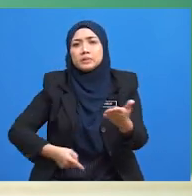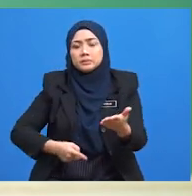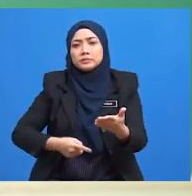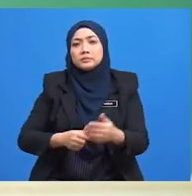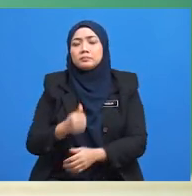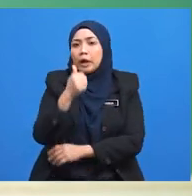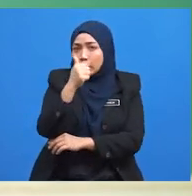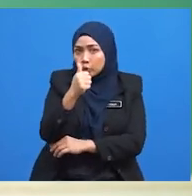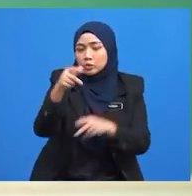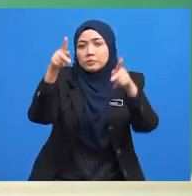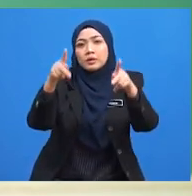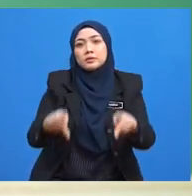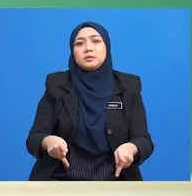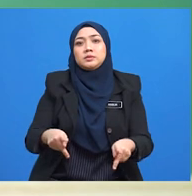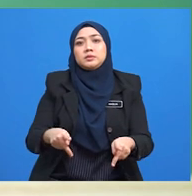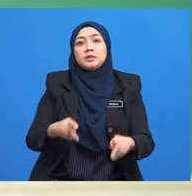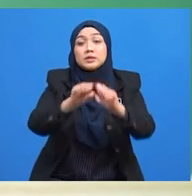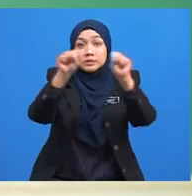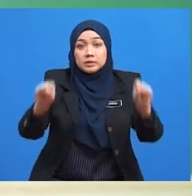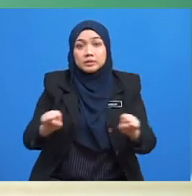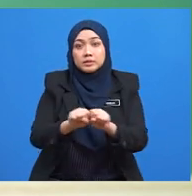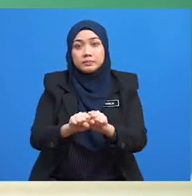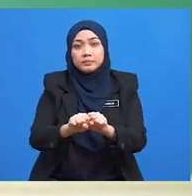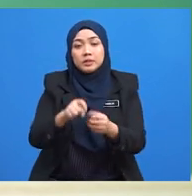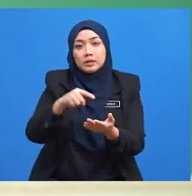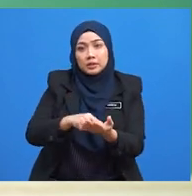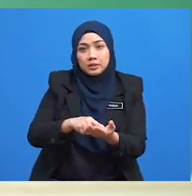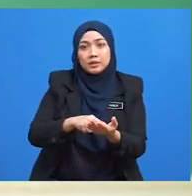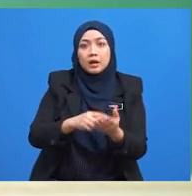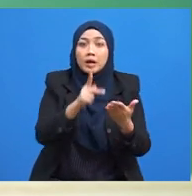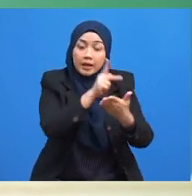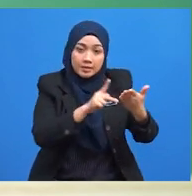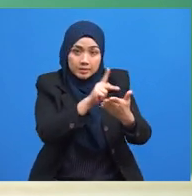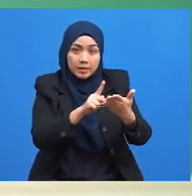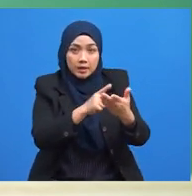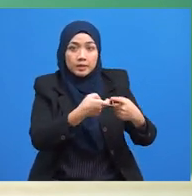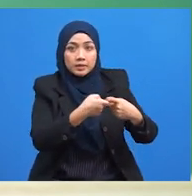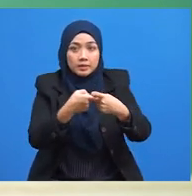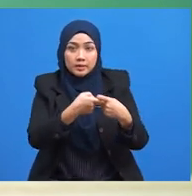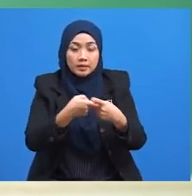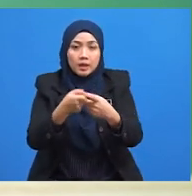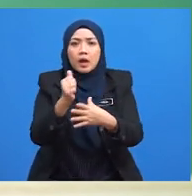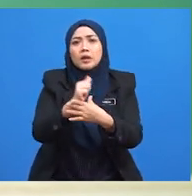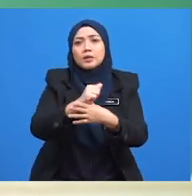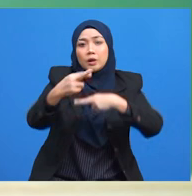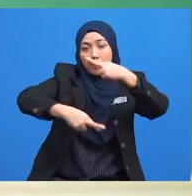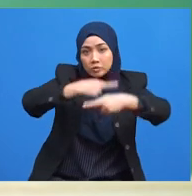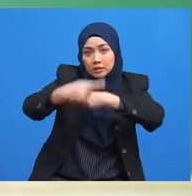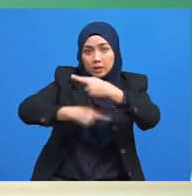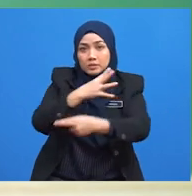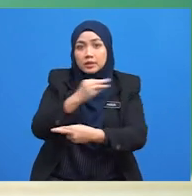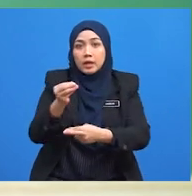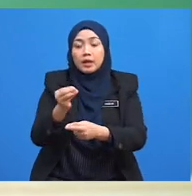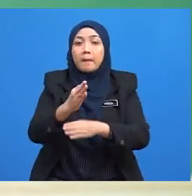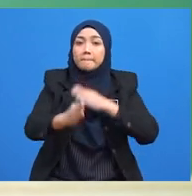Bagus pelajar. Sistem geomorfologi adalah kajian saling kaitan antara proses dan bentuk muka bumi